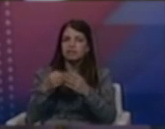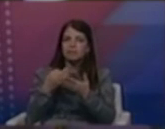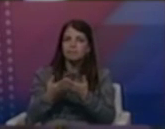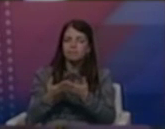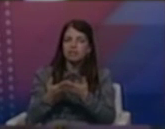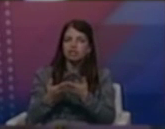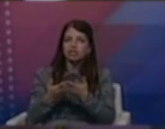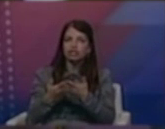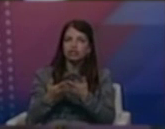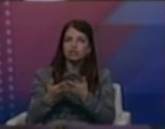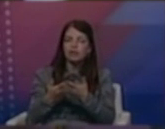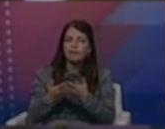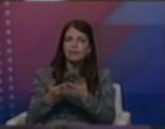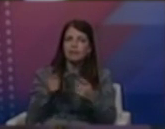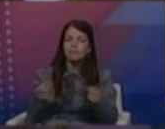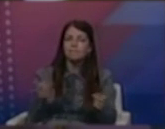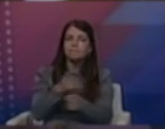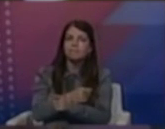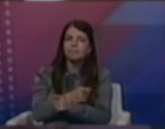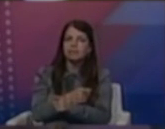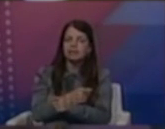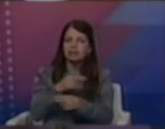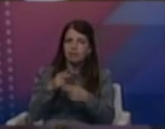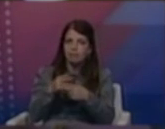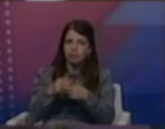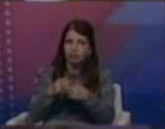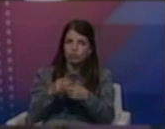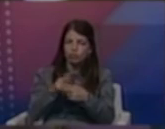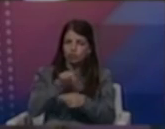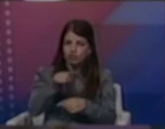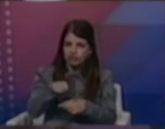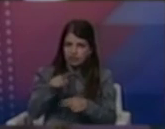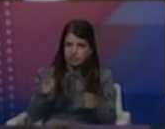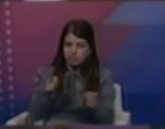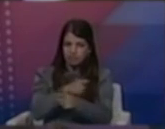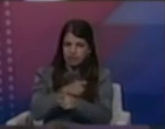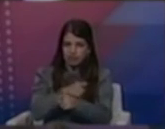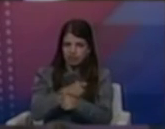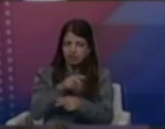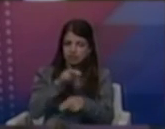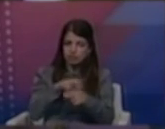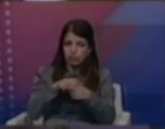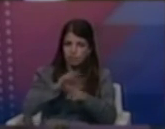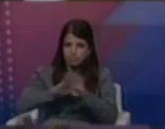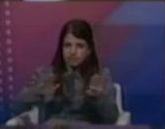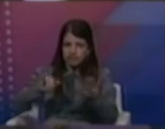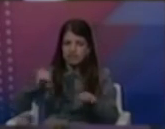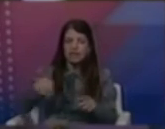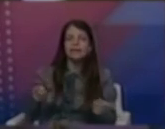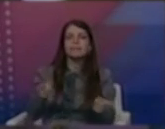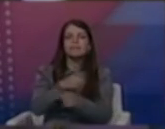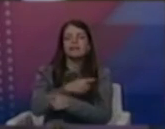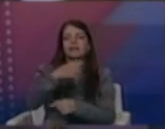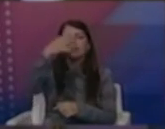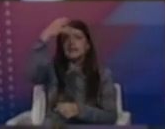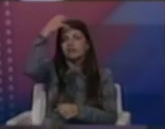l-qudiem biex il-bidla naraw li tiġi. U din il-bidla issa tiġi biss jekk jinbidel